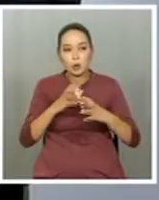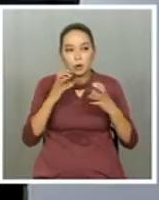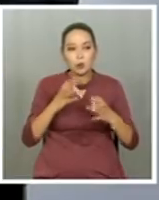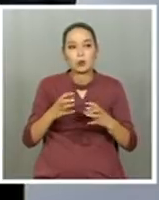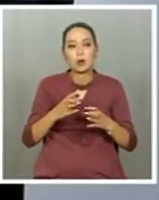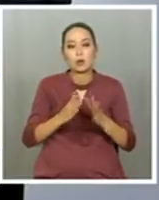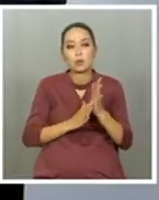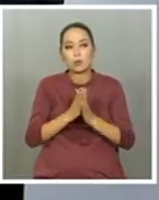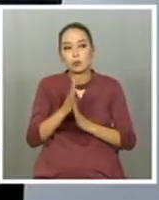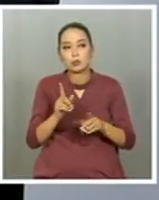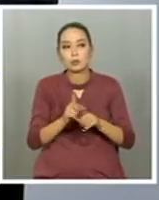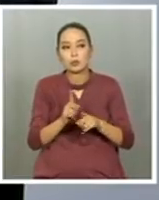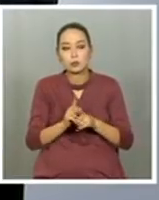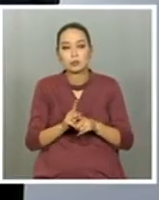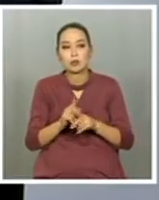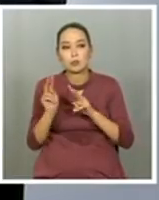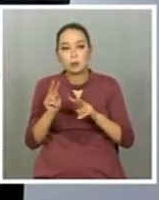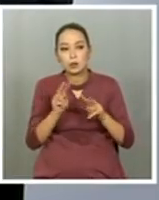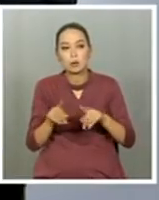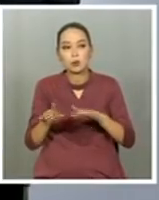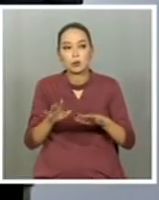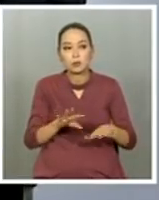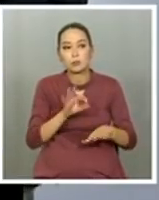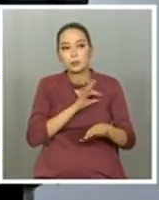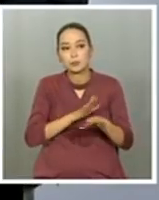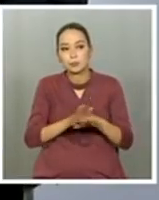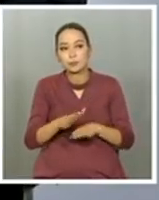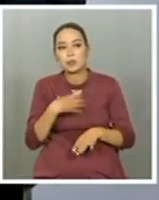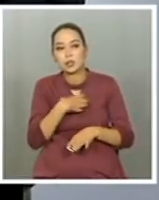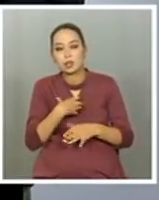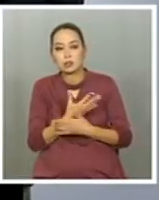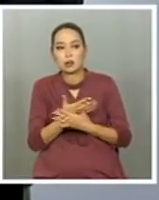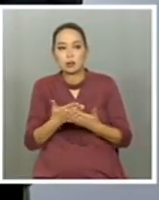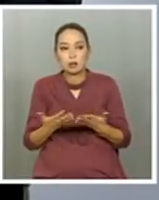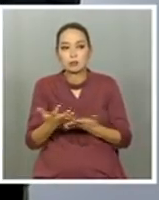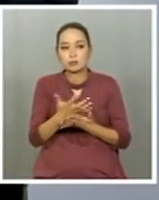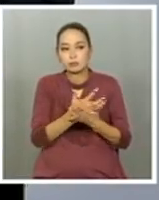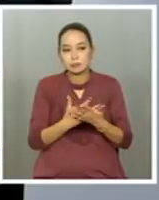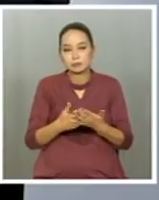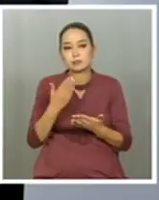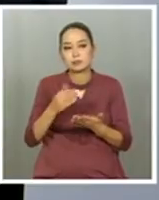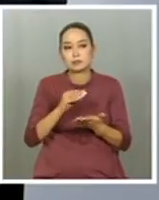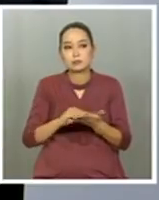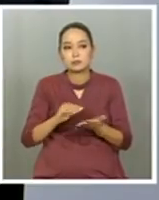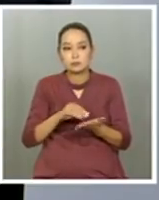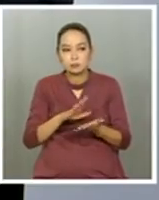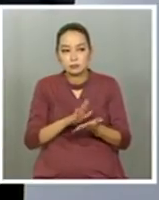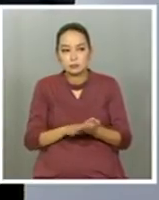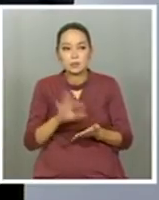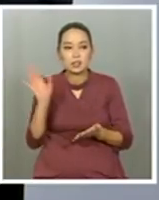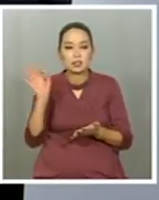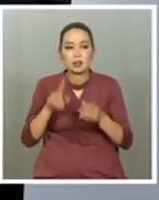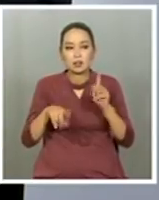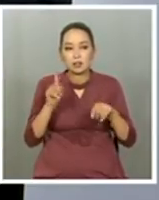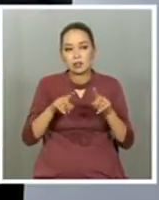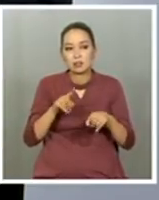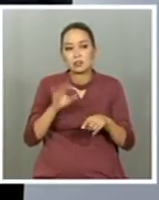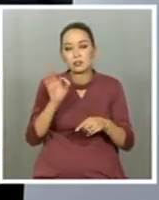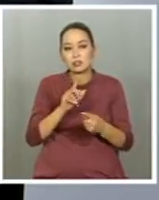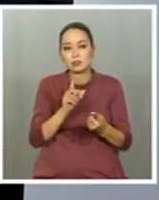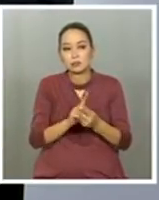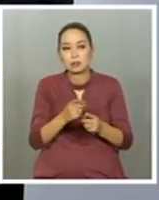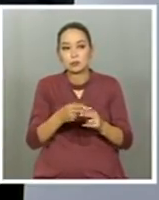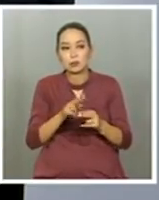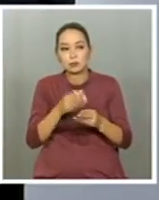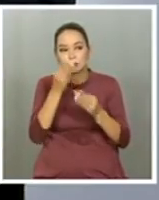орнықты пайдалану жөнінде қажет шаралар туралы мәліметтер жиынтығын қамтитын, сирек кездесетін және жойылып кету қаупі төнген